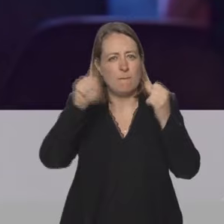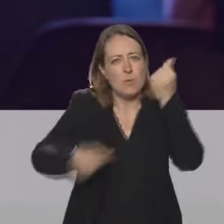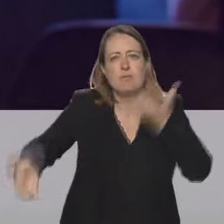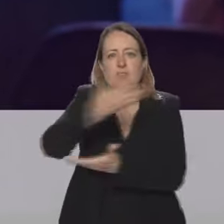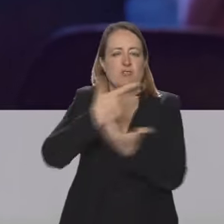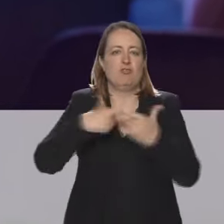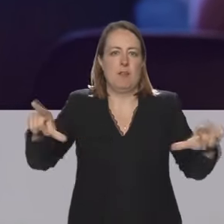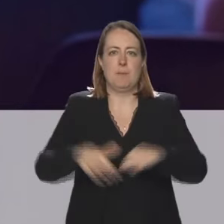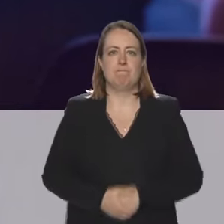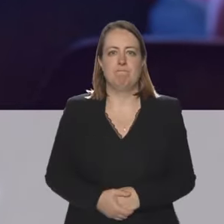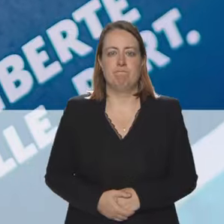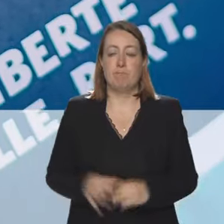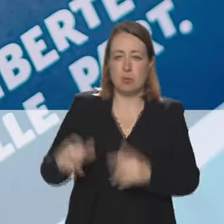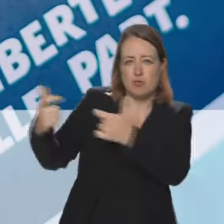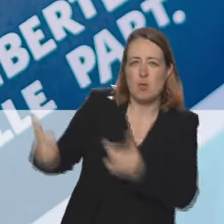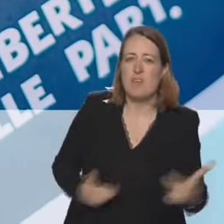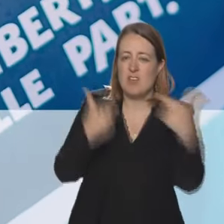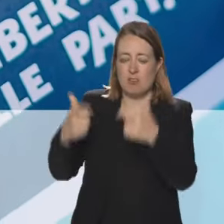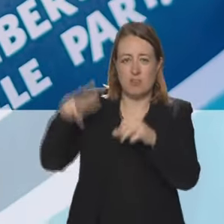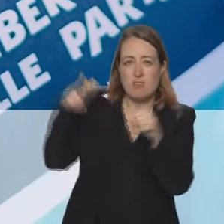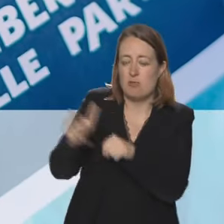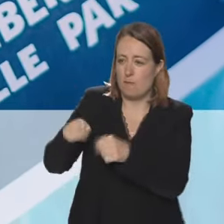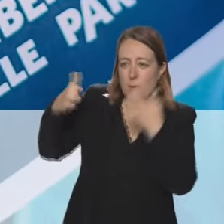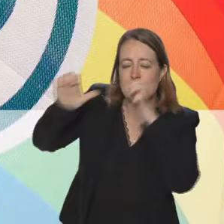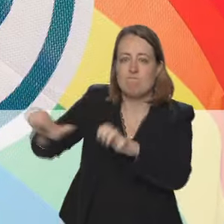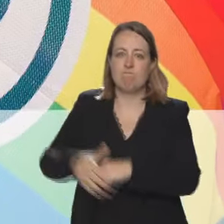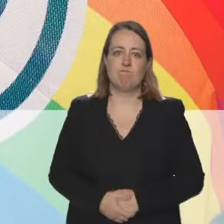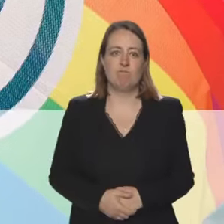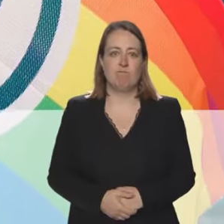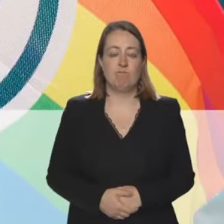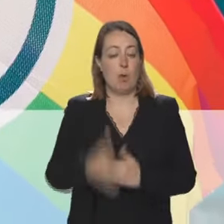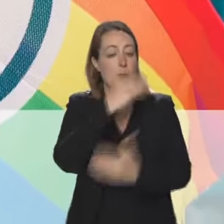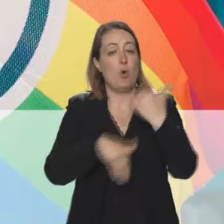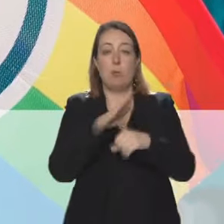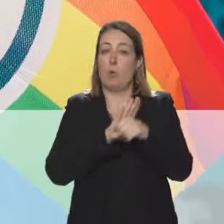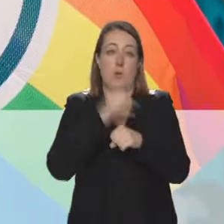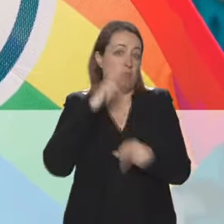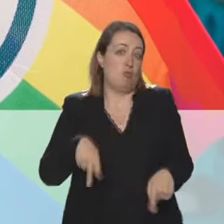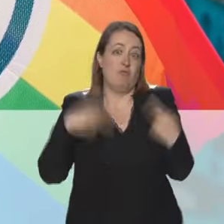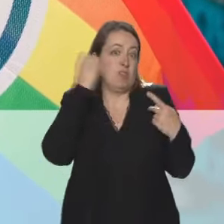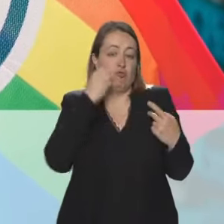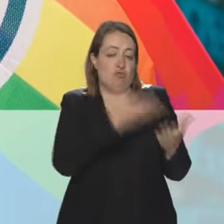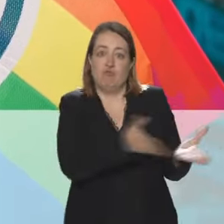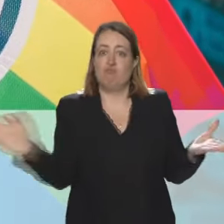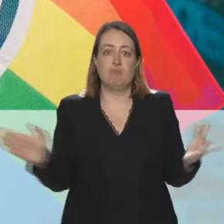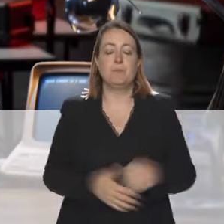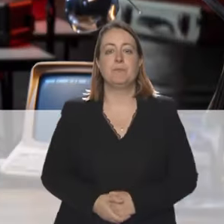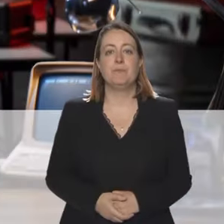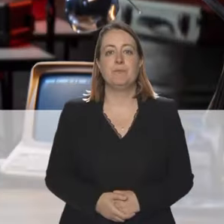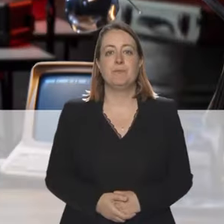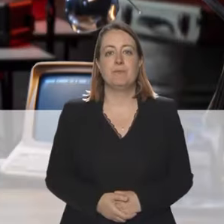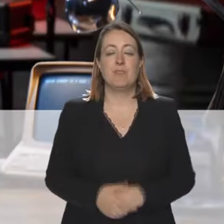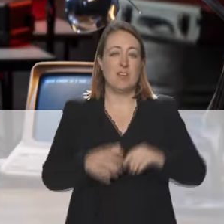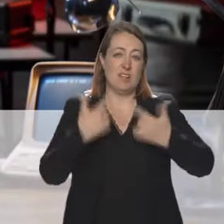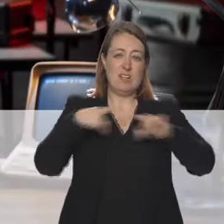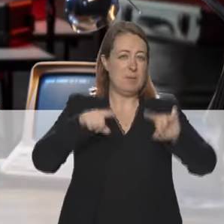librement les connaissances et la culture. Résistons à la surveillance et à la censure. Notre programme complet touche à tous les sujets de notre vie. Nos